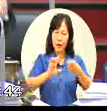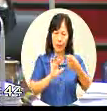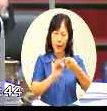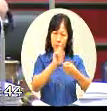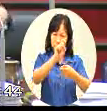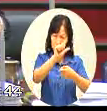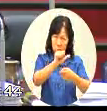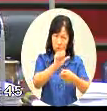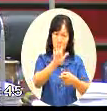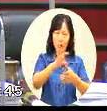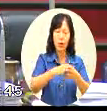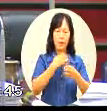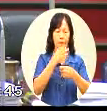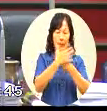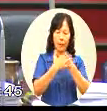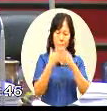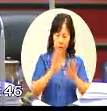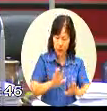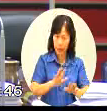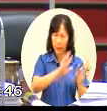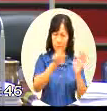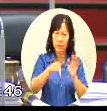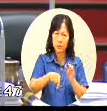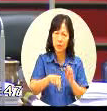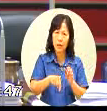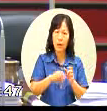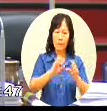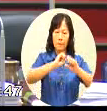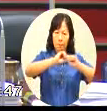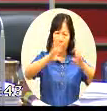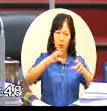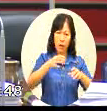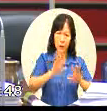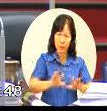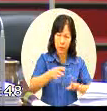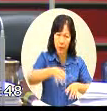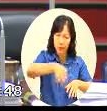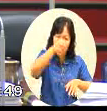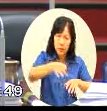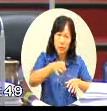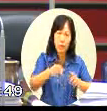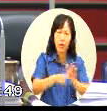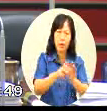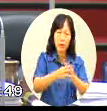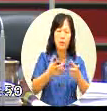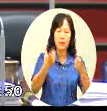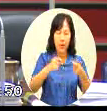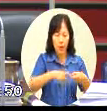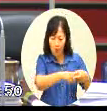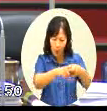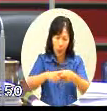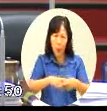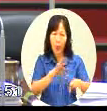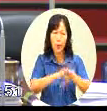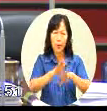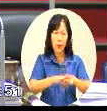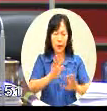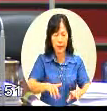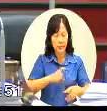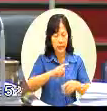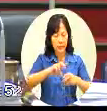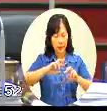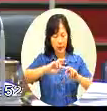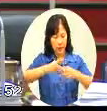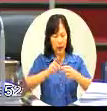15%， 如果以维持现状的角度来讲，公告限值跟公告地价应该是联动，光今年就调了15%，请